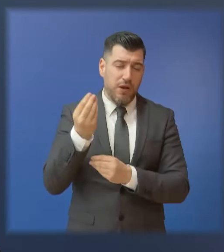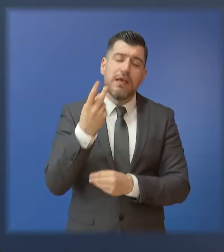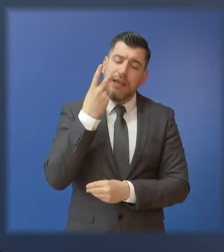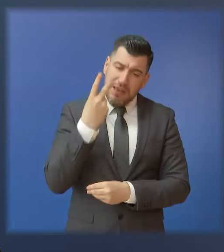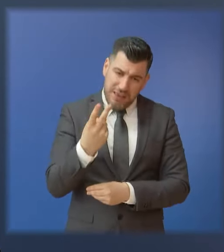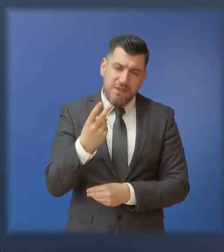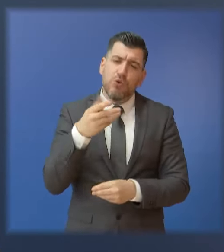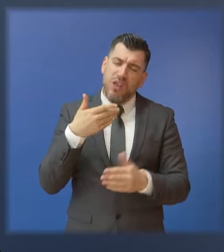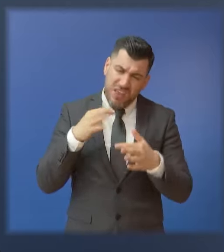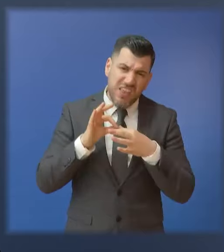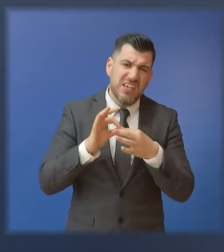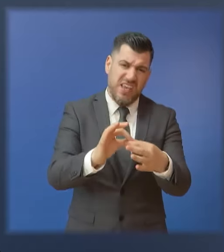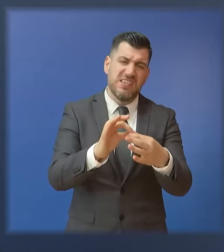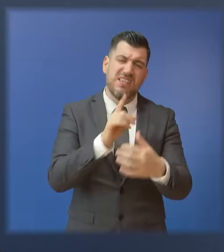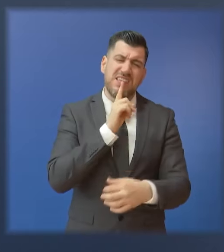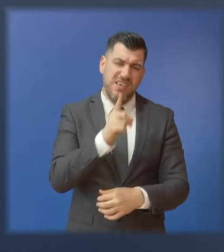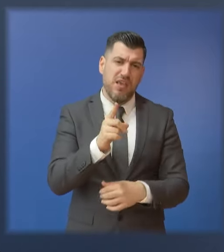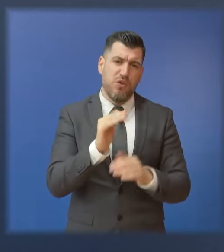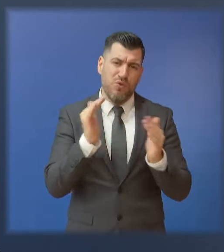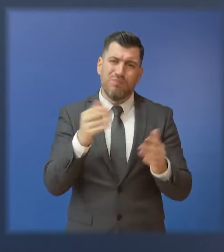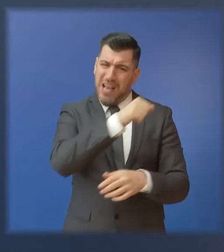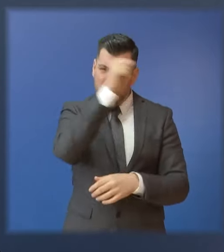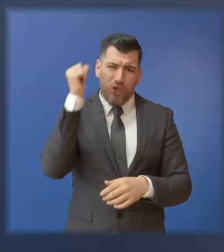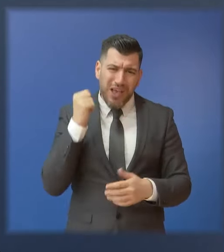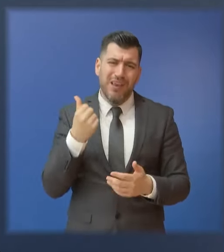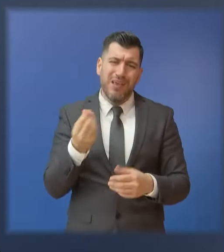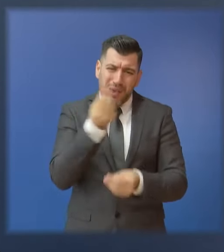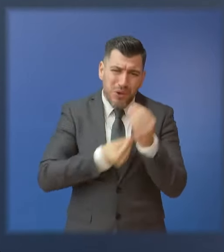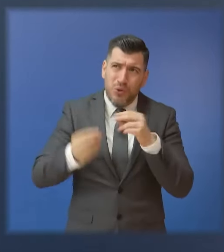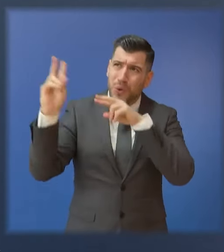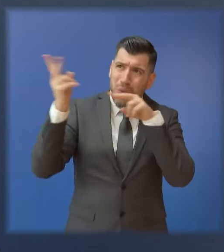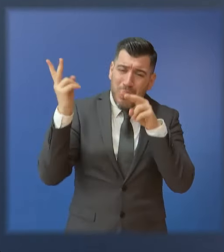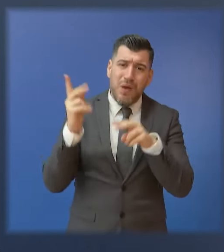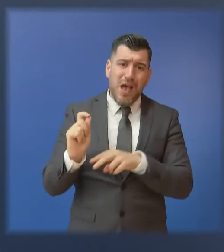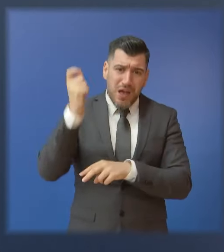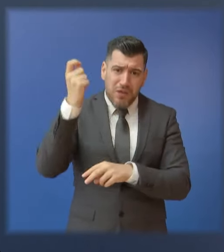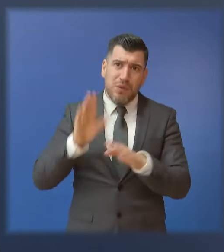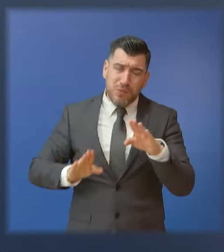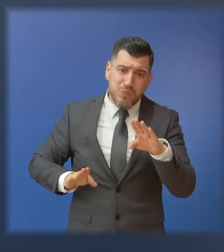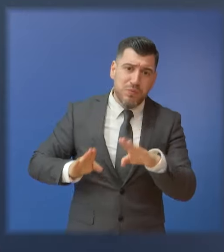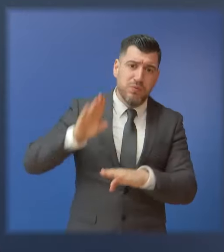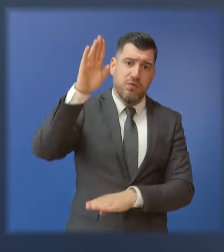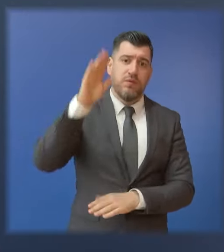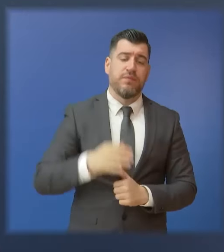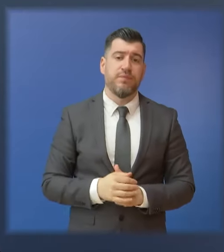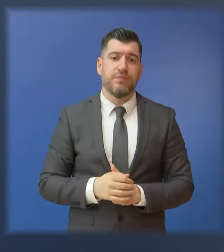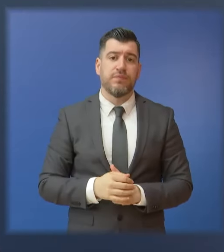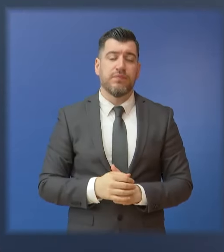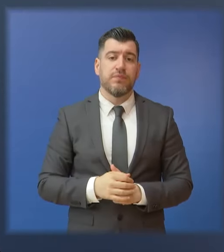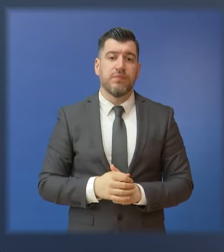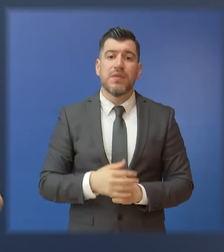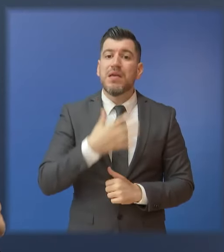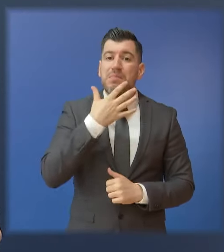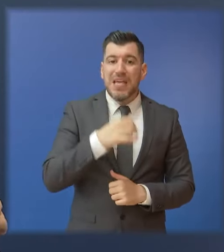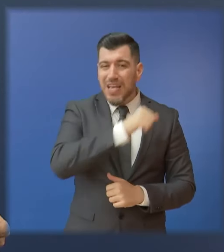λίγο παραπάνω τιμές χονδρικής τους καλοκαιρινούς μήνες και θα υποχωρήσει από ότι φαίνεται το φθινόπωρο ε είναι 45% μεγαλύτερη η